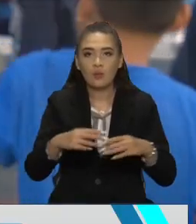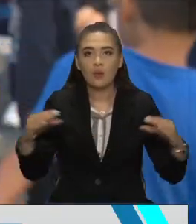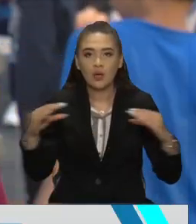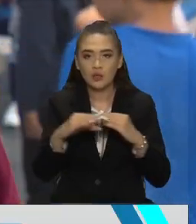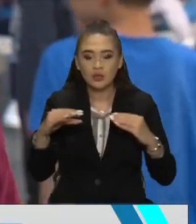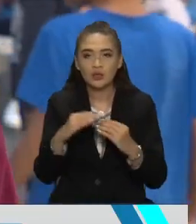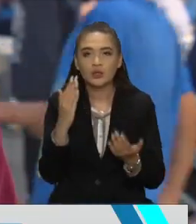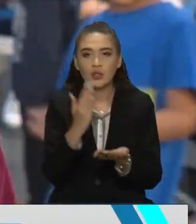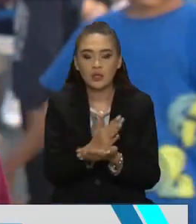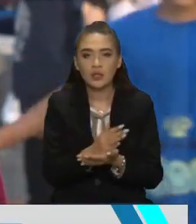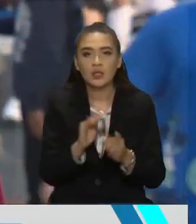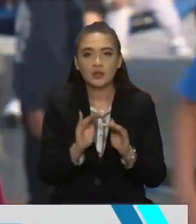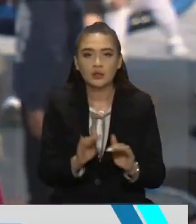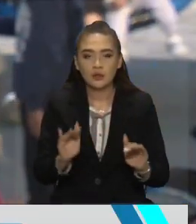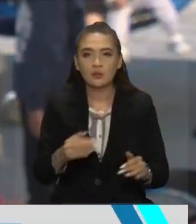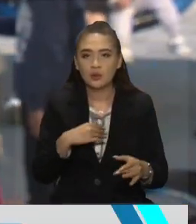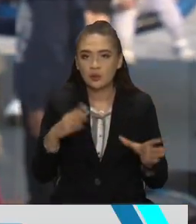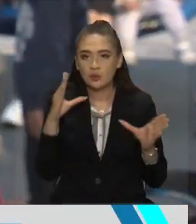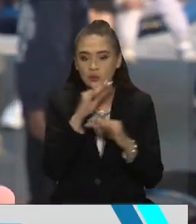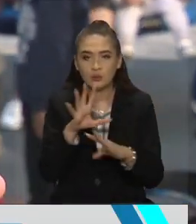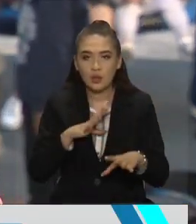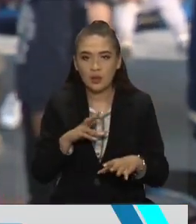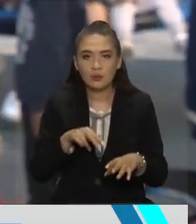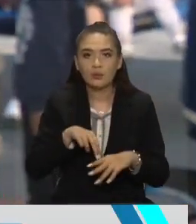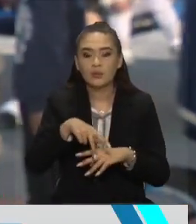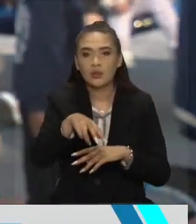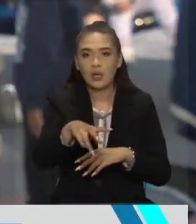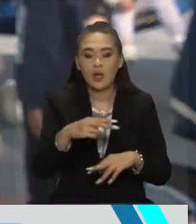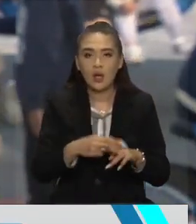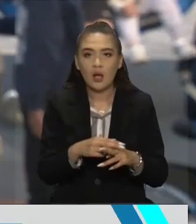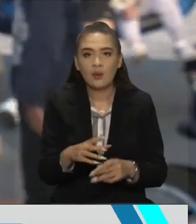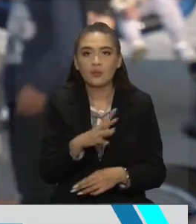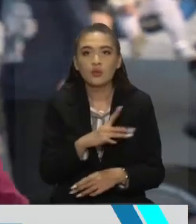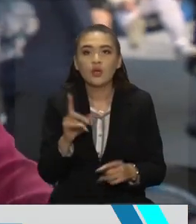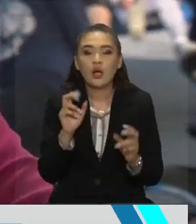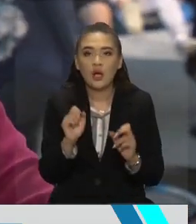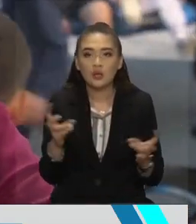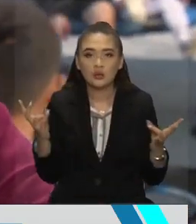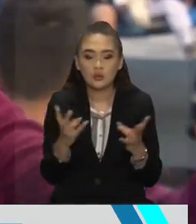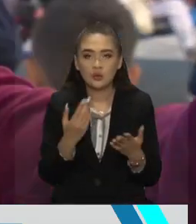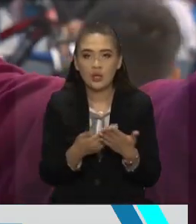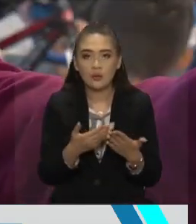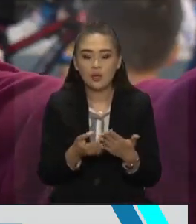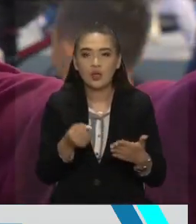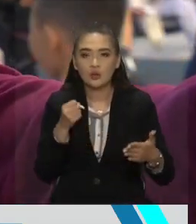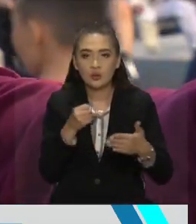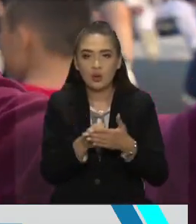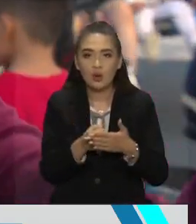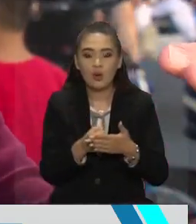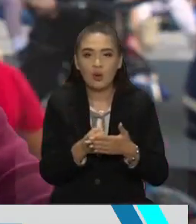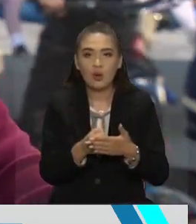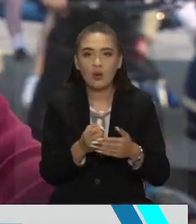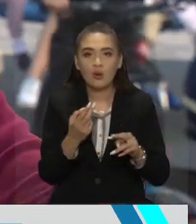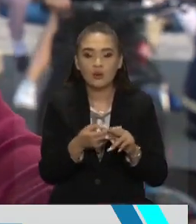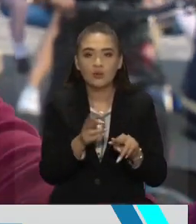ездят. С детьми вот не успеваешь переходить дорогу. Обычно как должно быть? До